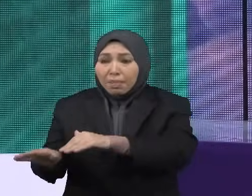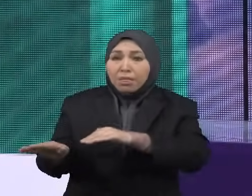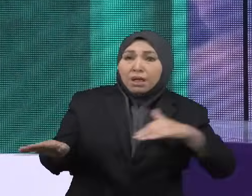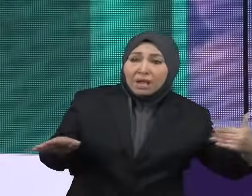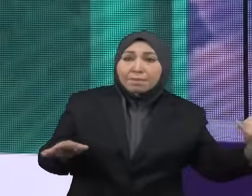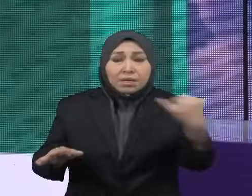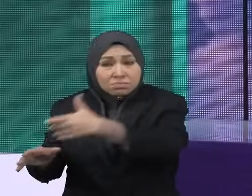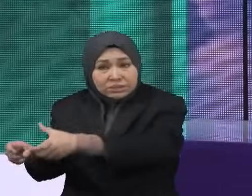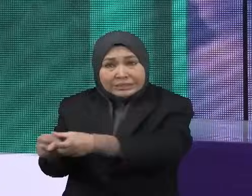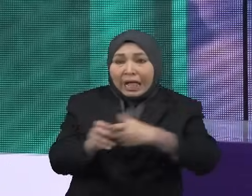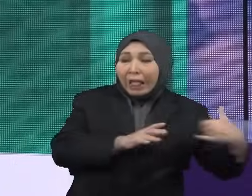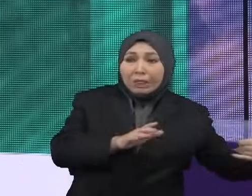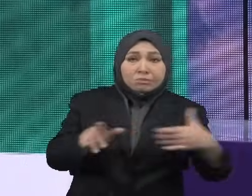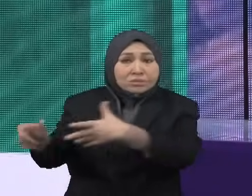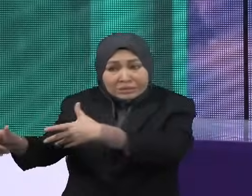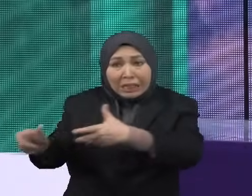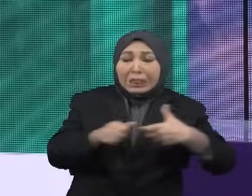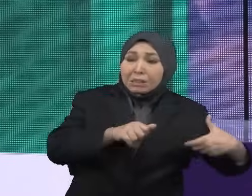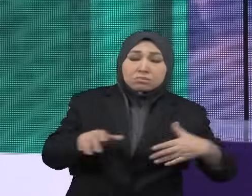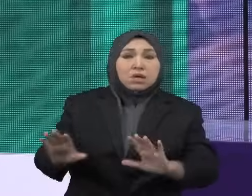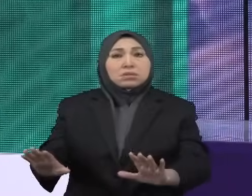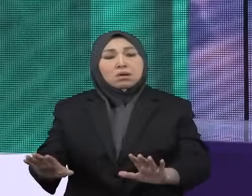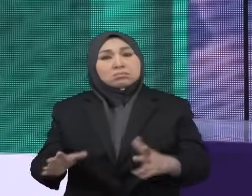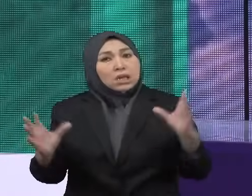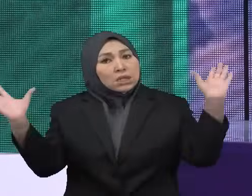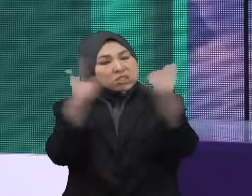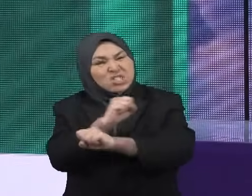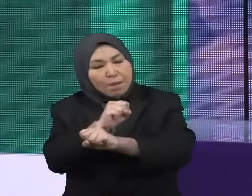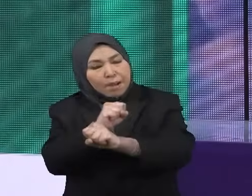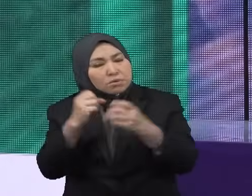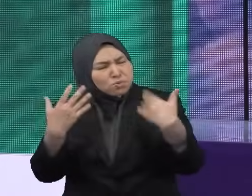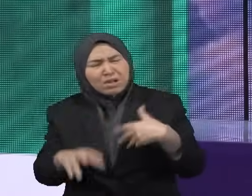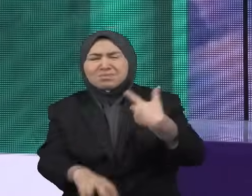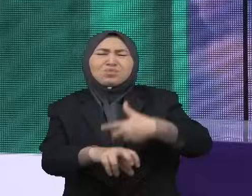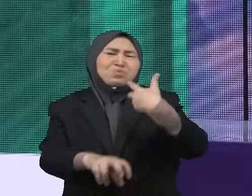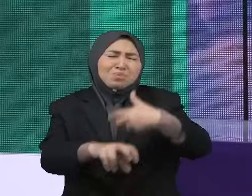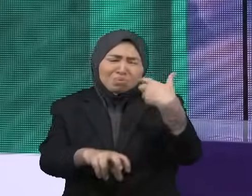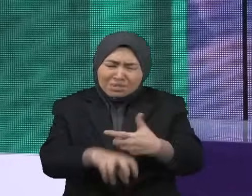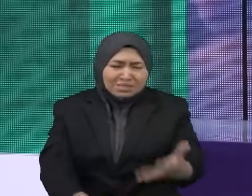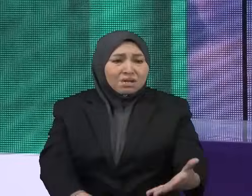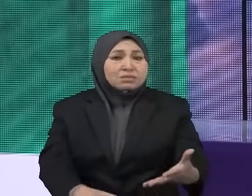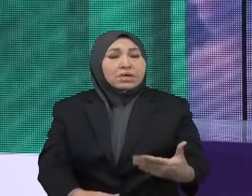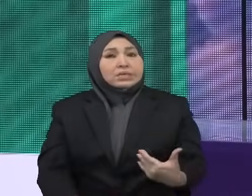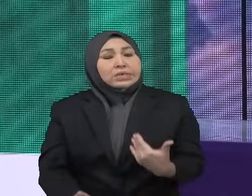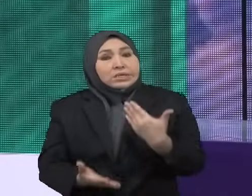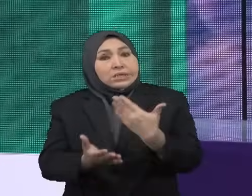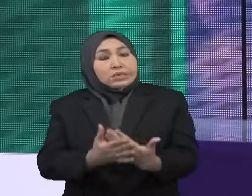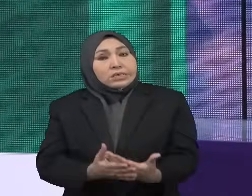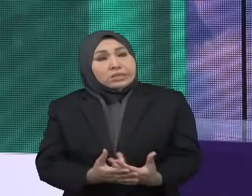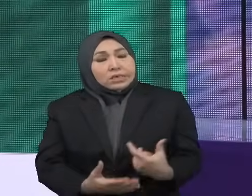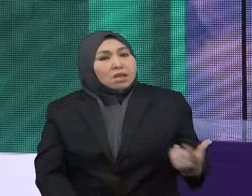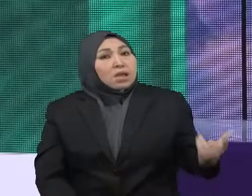nak pergi saja, dia tarik belakang. Jadi, bila dah tercabar, ya, bila dah menyusahkan sangat, sampai Nabi Musa ini rasa